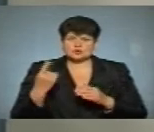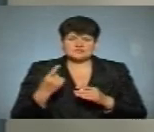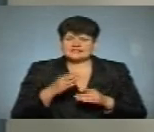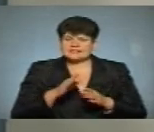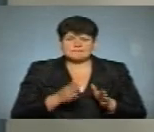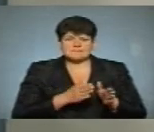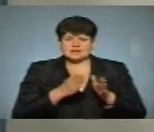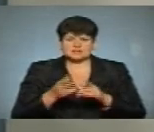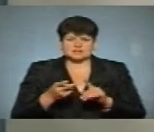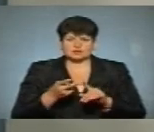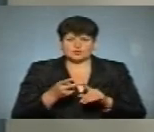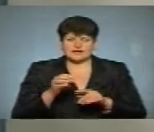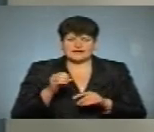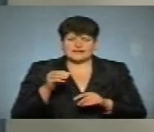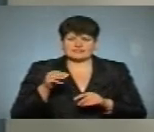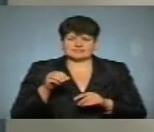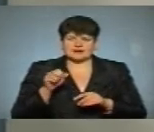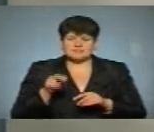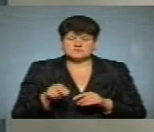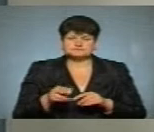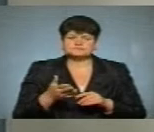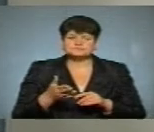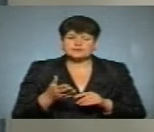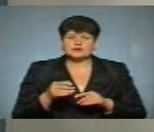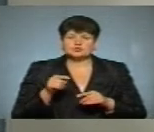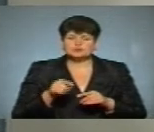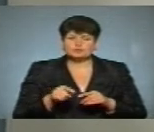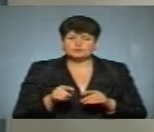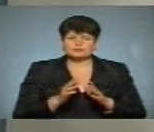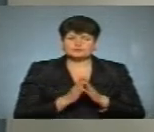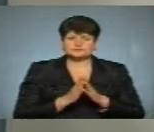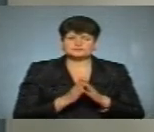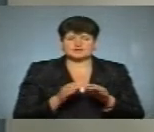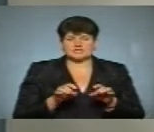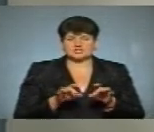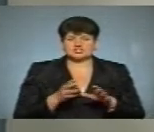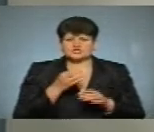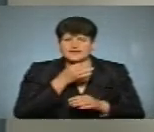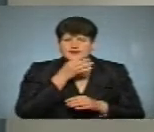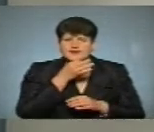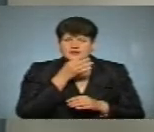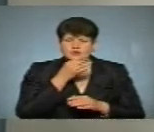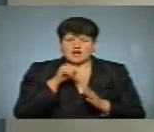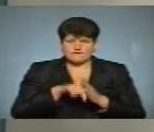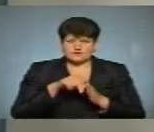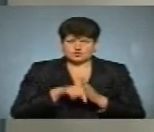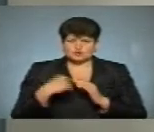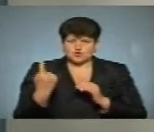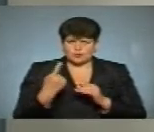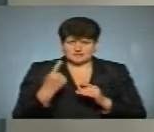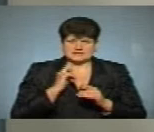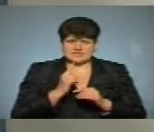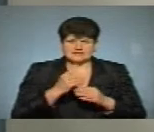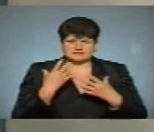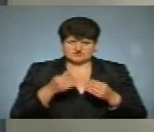етапу карантину, не так званого адаптивного карантину. Тому десь прийнято рішення було, що ще зарано. А внутрішні обласні рейси